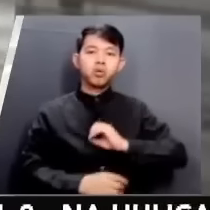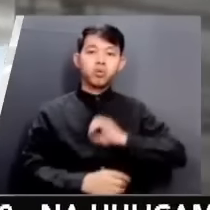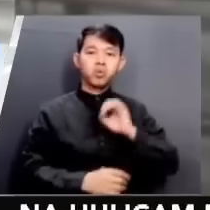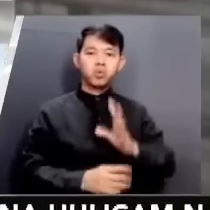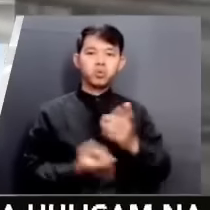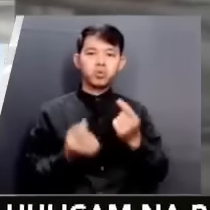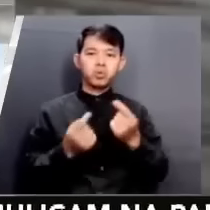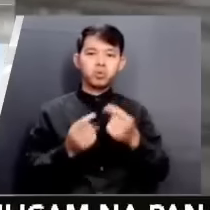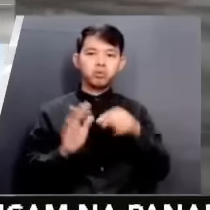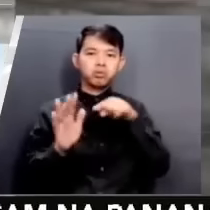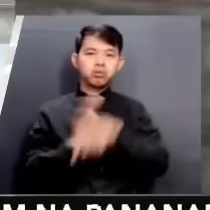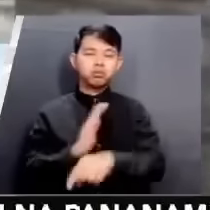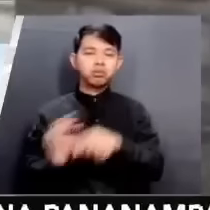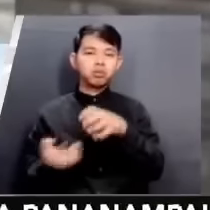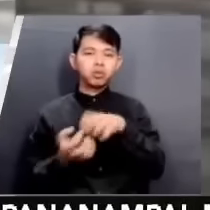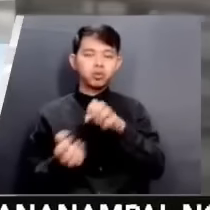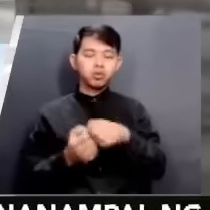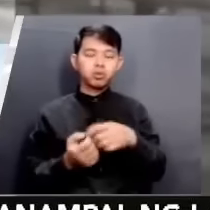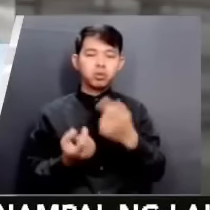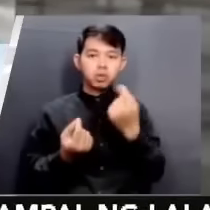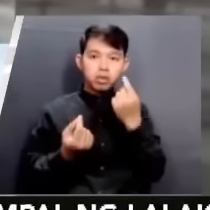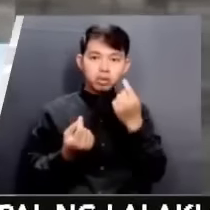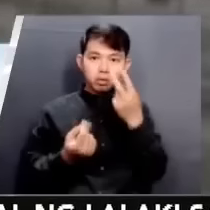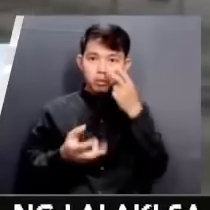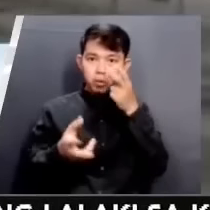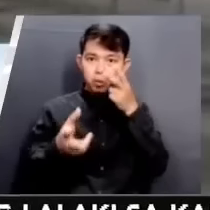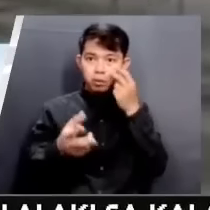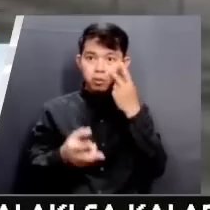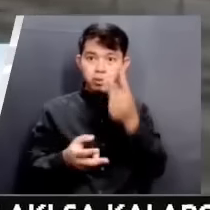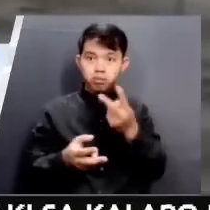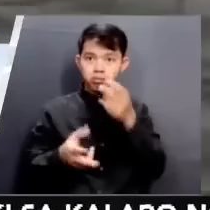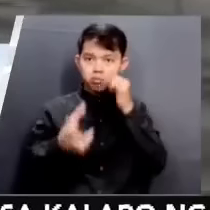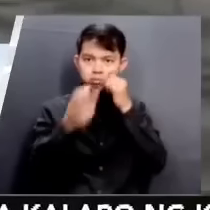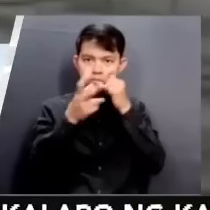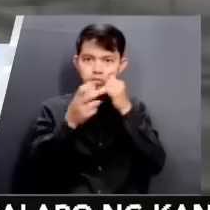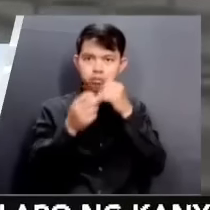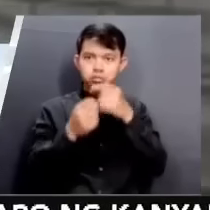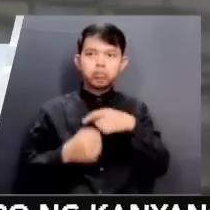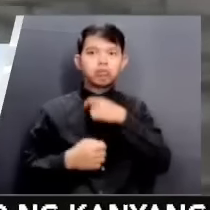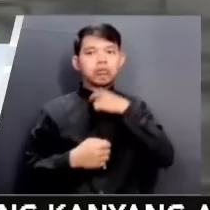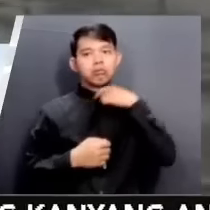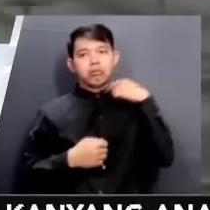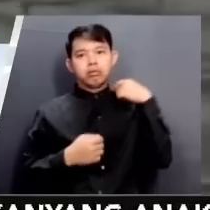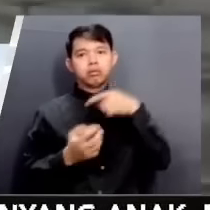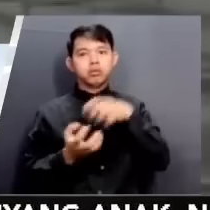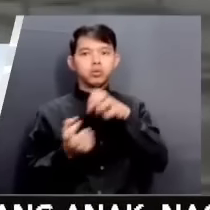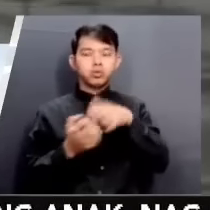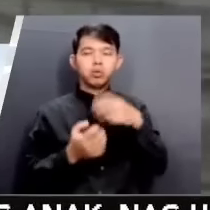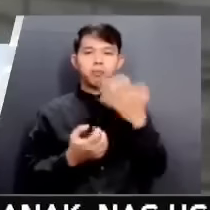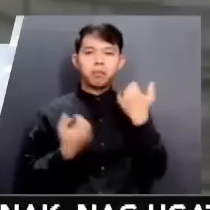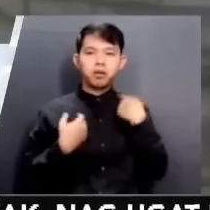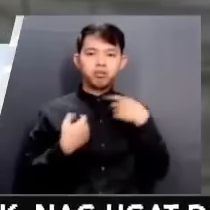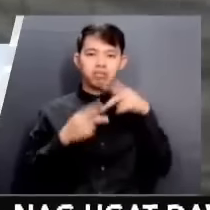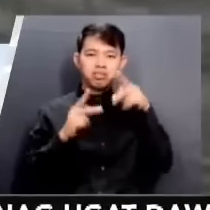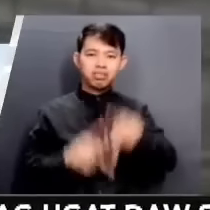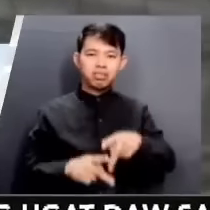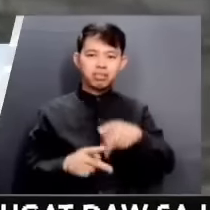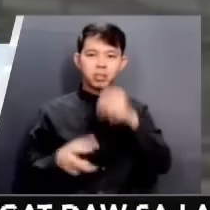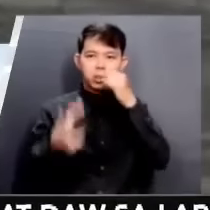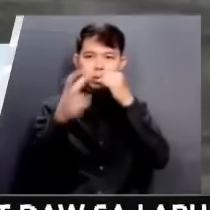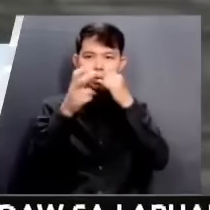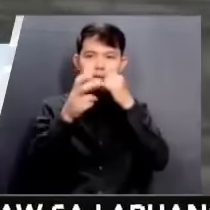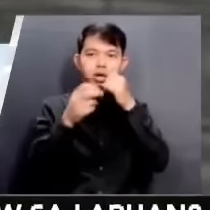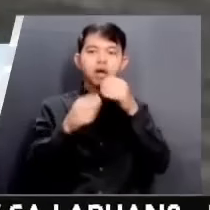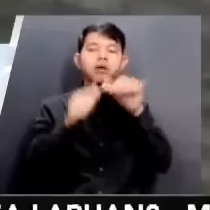lalaking ginigilitan ng nakataling aso. Ang video ay pinost ng isang saksi na nalumo raw nang makita ang ginagawa ng